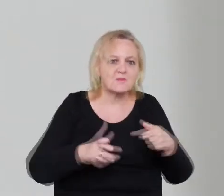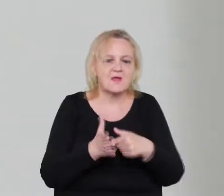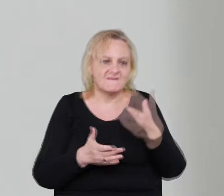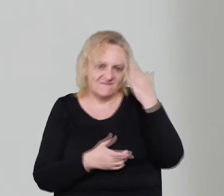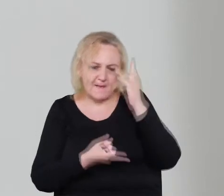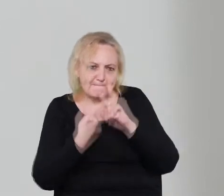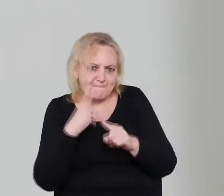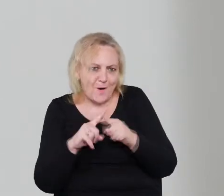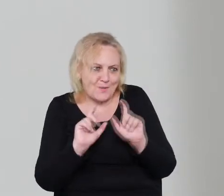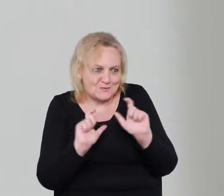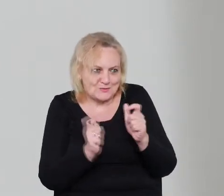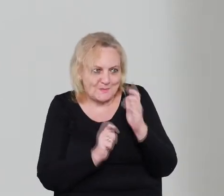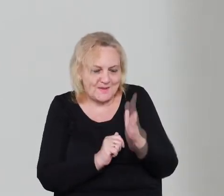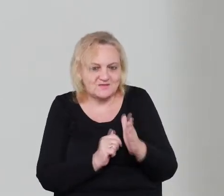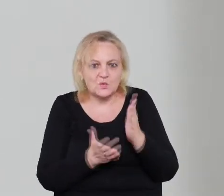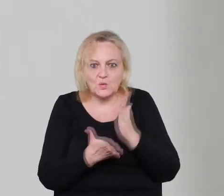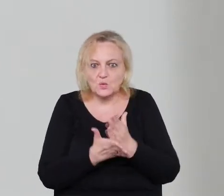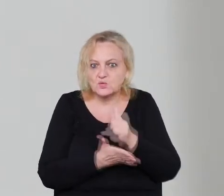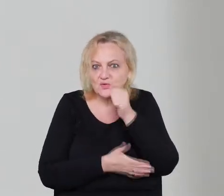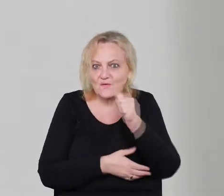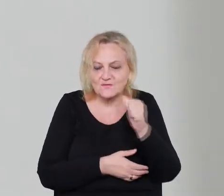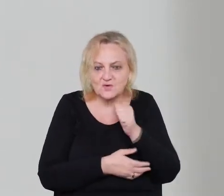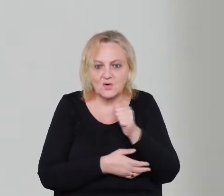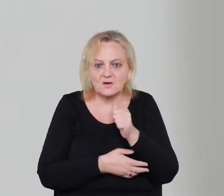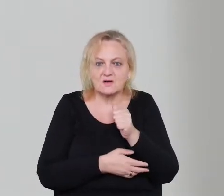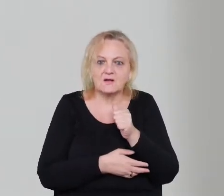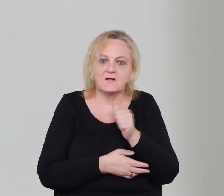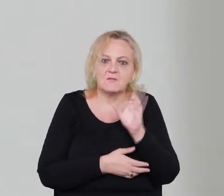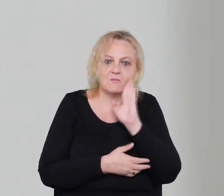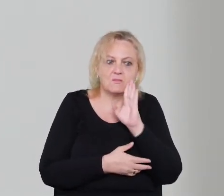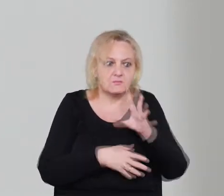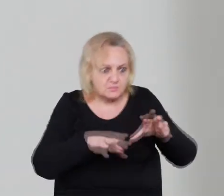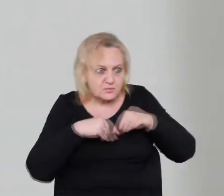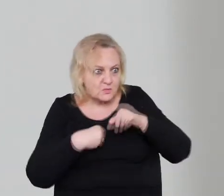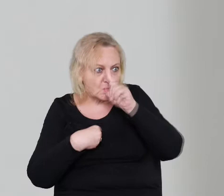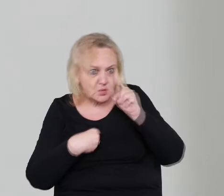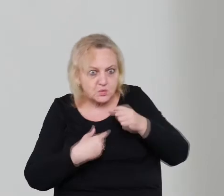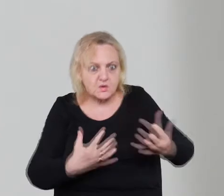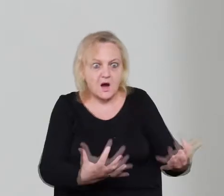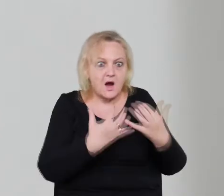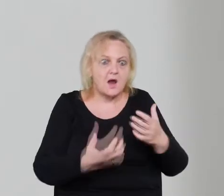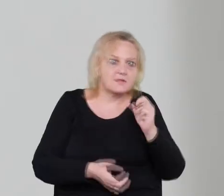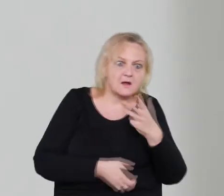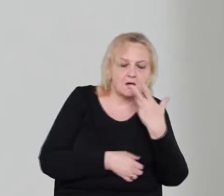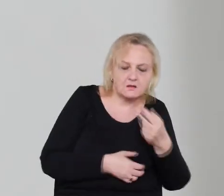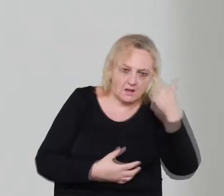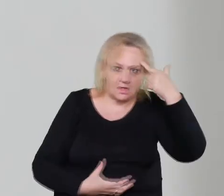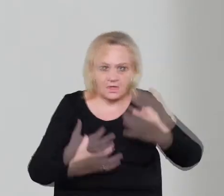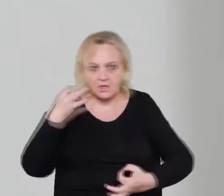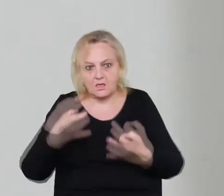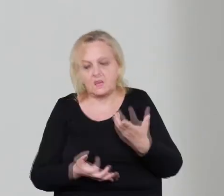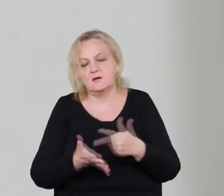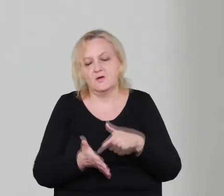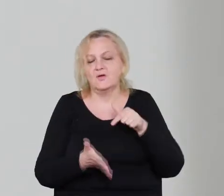działo w polityce i już od wczoraj zaczął się że tak powiem Show przyjmować nie przyjmować przyjmować nie przyjmować Osobiście uważam że to pytanie